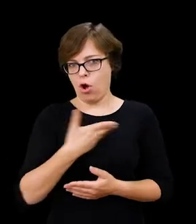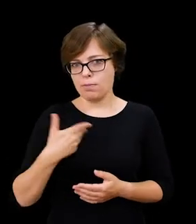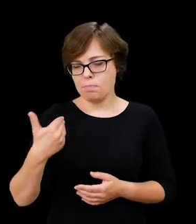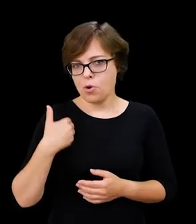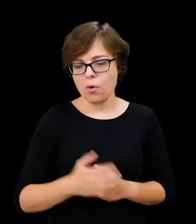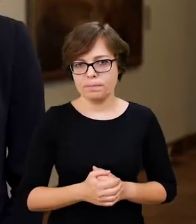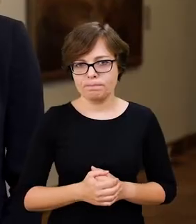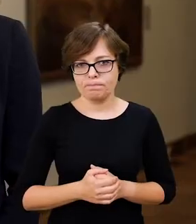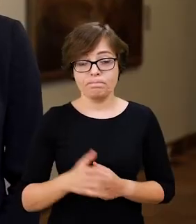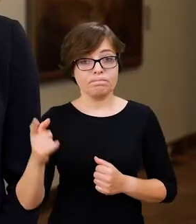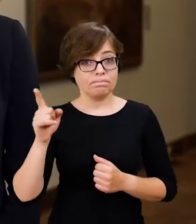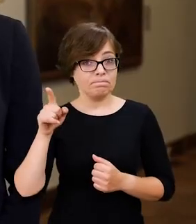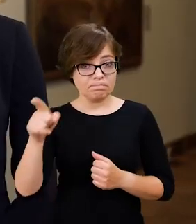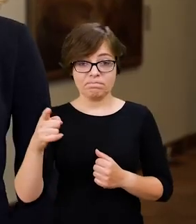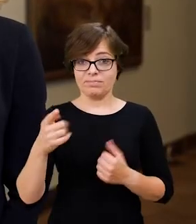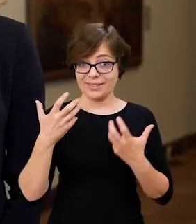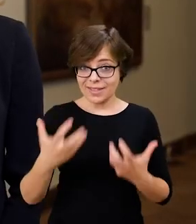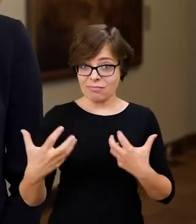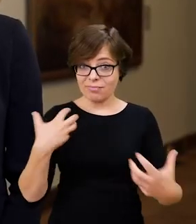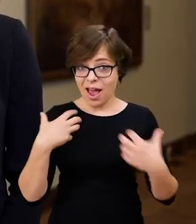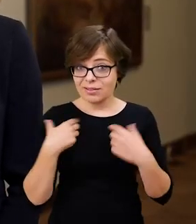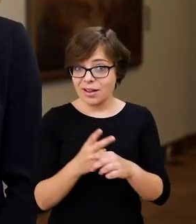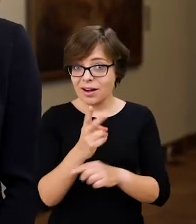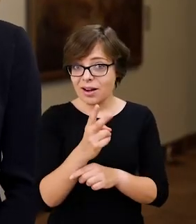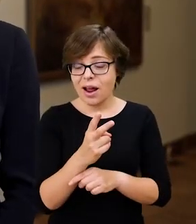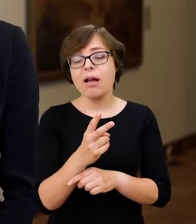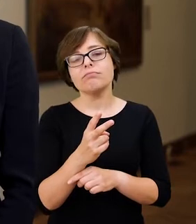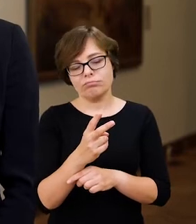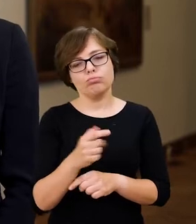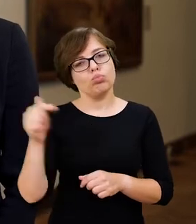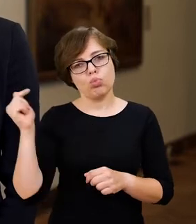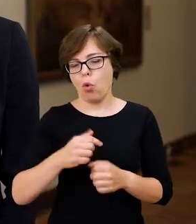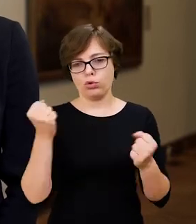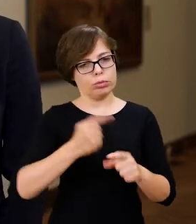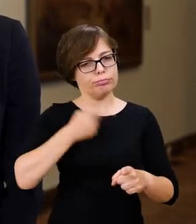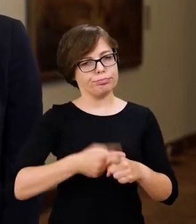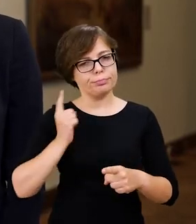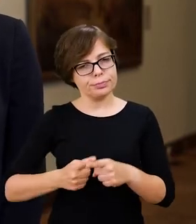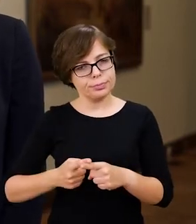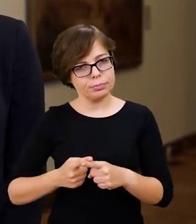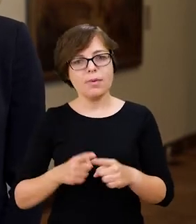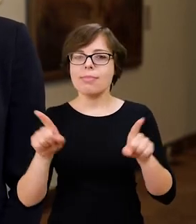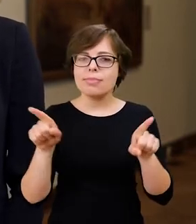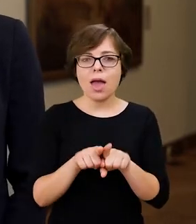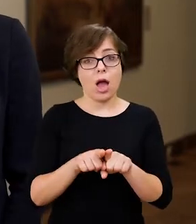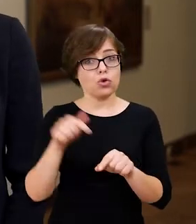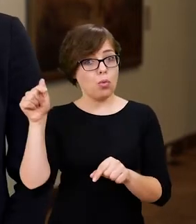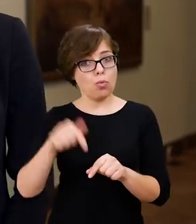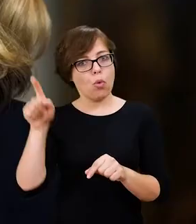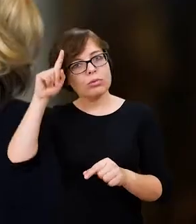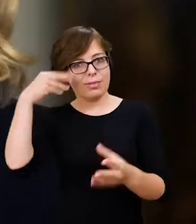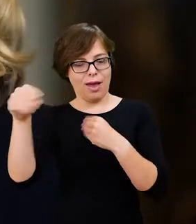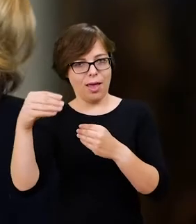portrety. Kariera artystki wymagała więc od niej niebywałej determinacji, ale też